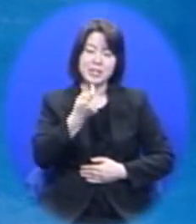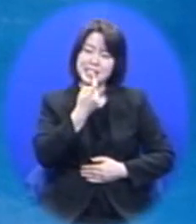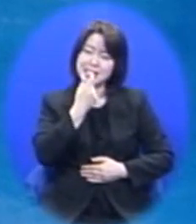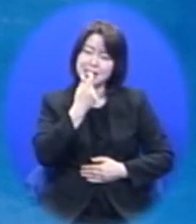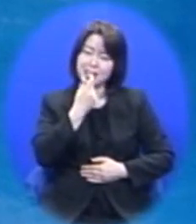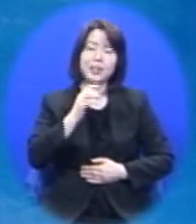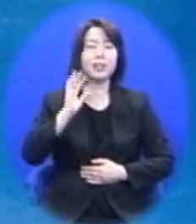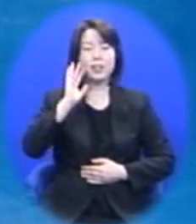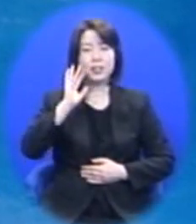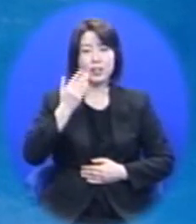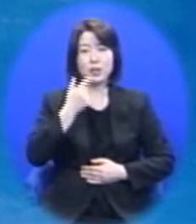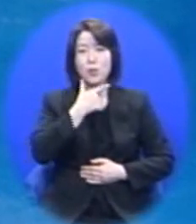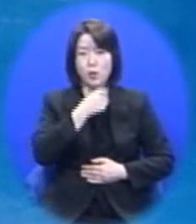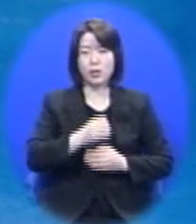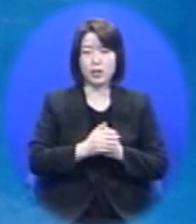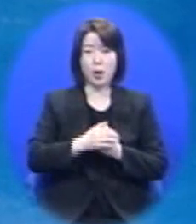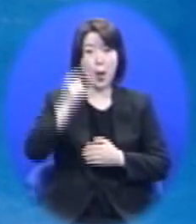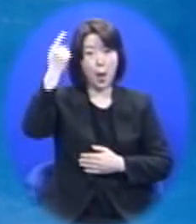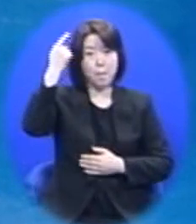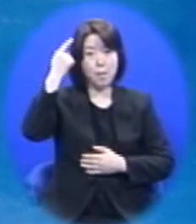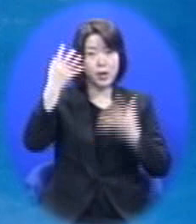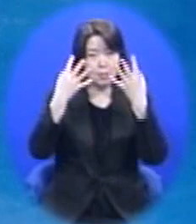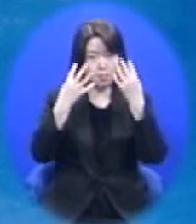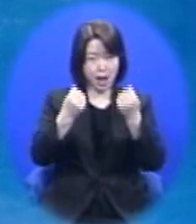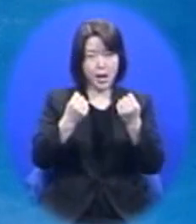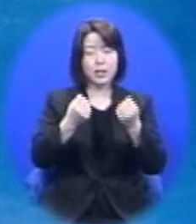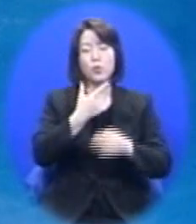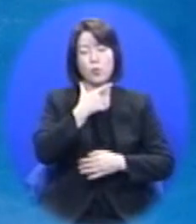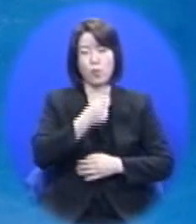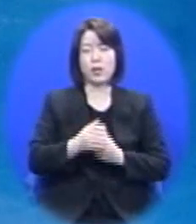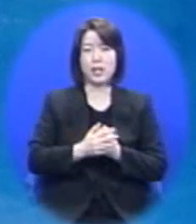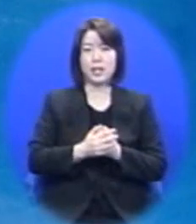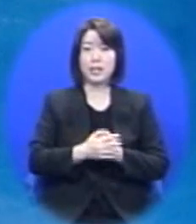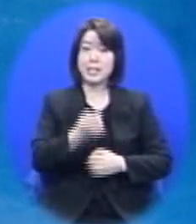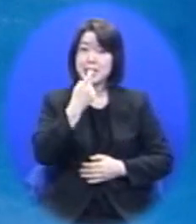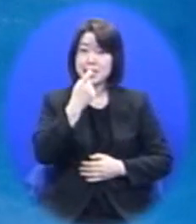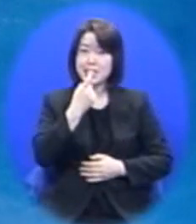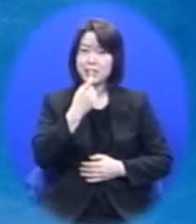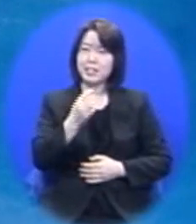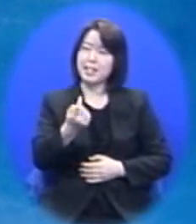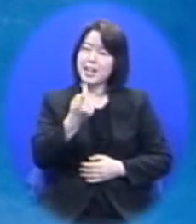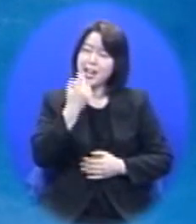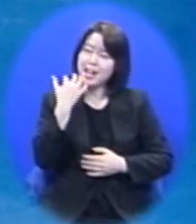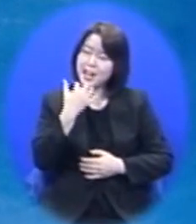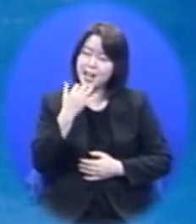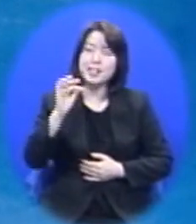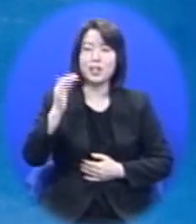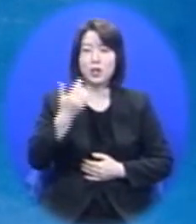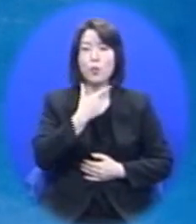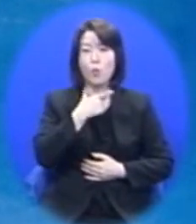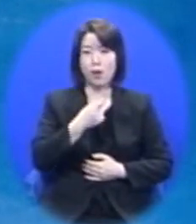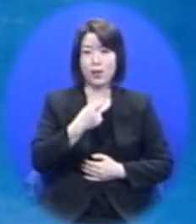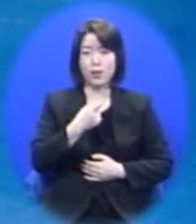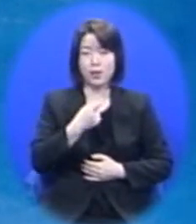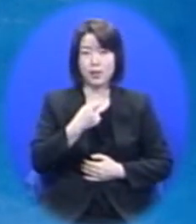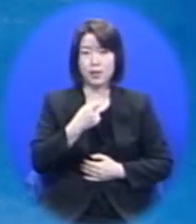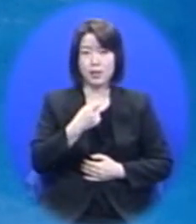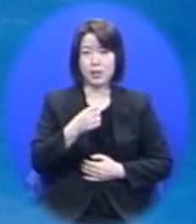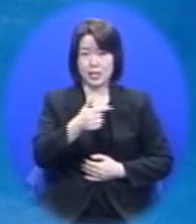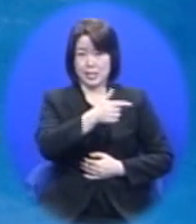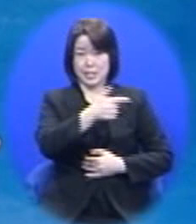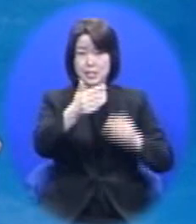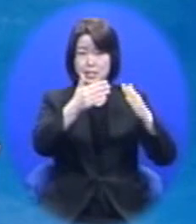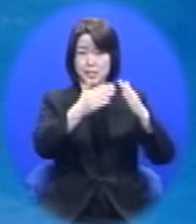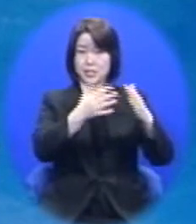원합니다. 머리에 숱이 많기를 원해요. 이는 아주 새하얀 이가 되기를 원합니다. 큰 집을